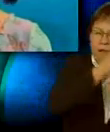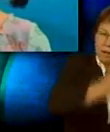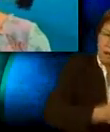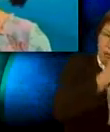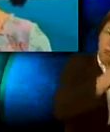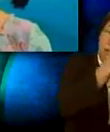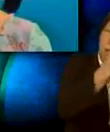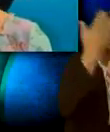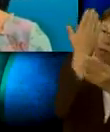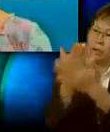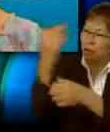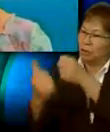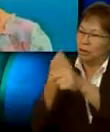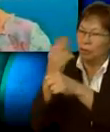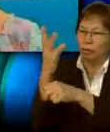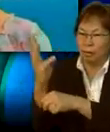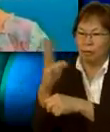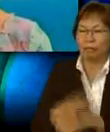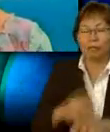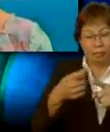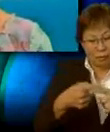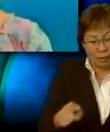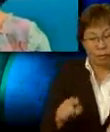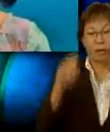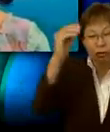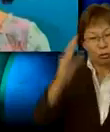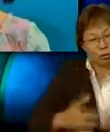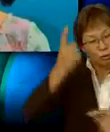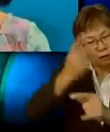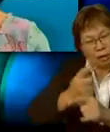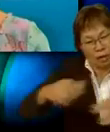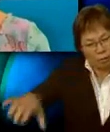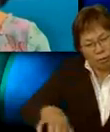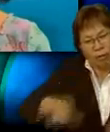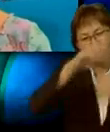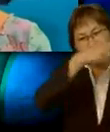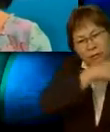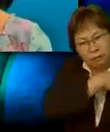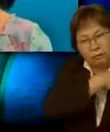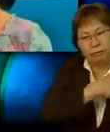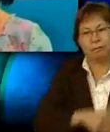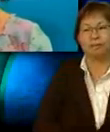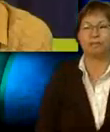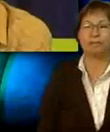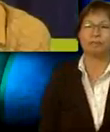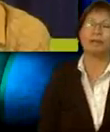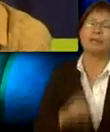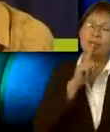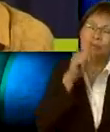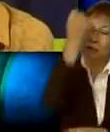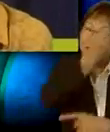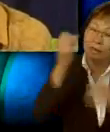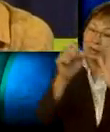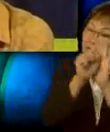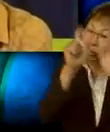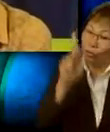dari tahun 1 sehinggalah tahun 6. Tetapi mereka tetap menjalankan tanggungjawab mereka. Memang